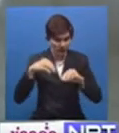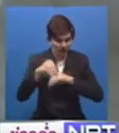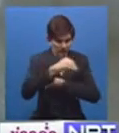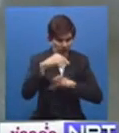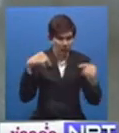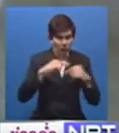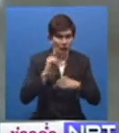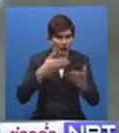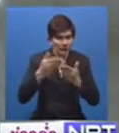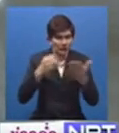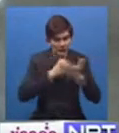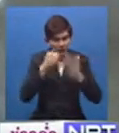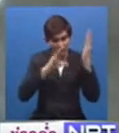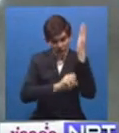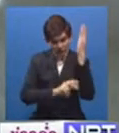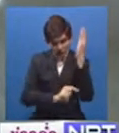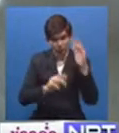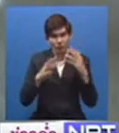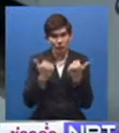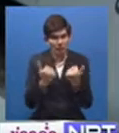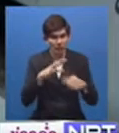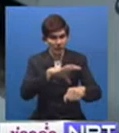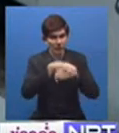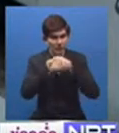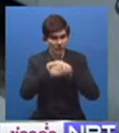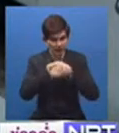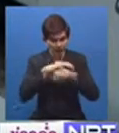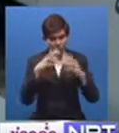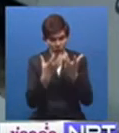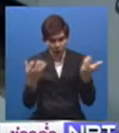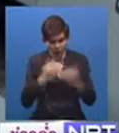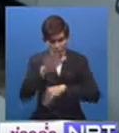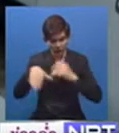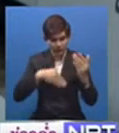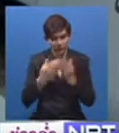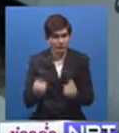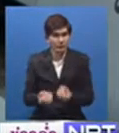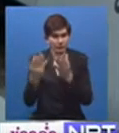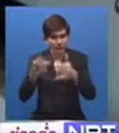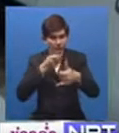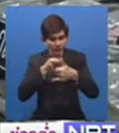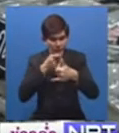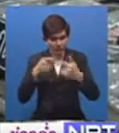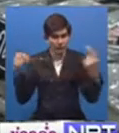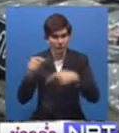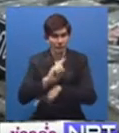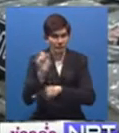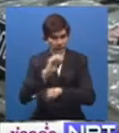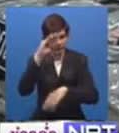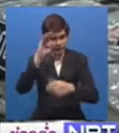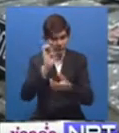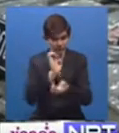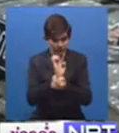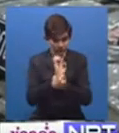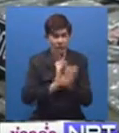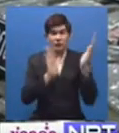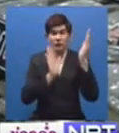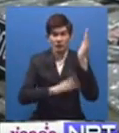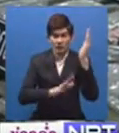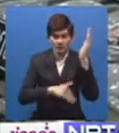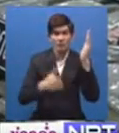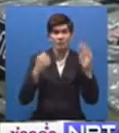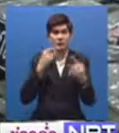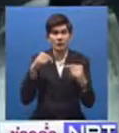จังหวัดสตูลเจ้าหน้าที่ได้ควบคุมตัวผู้ต้องหาพร้อมของกลางส่งพนักงานสอบสวนสถานีตำรวจภูธรรัฐภูมิดำเนินคดีต่อ